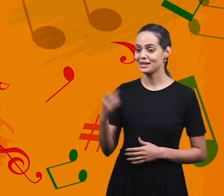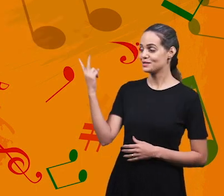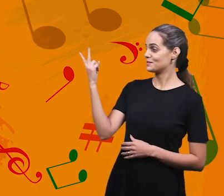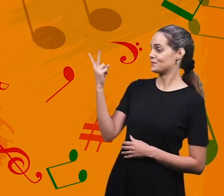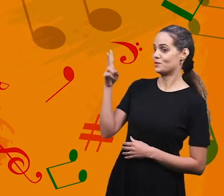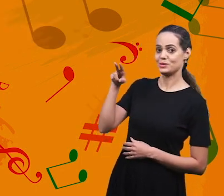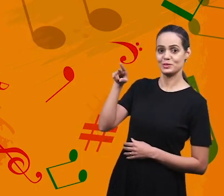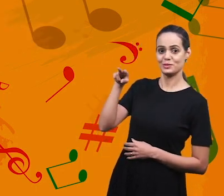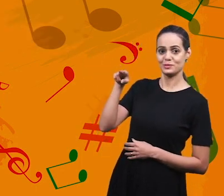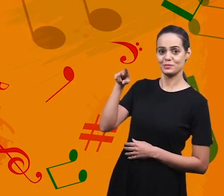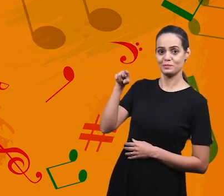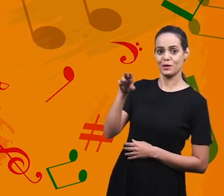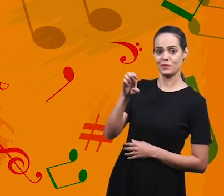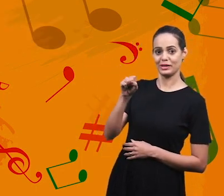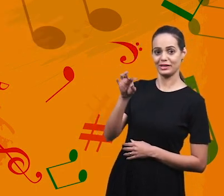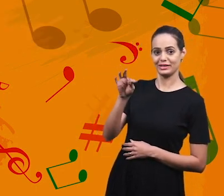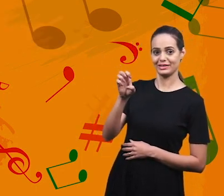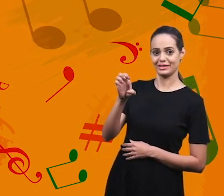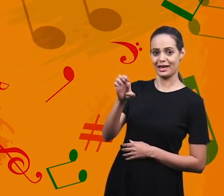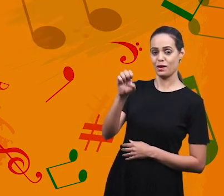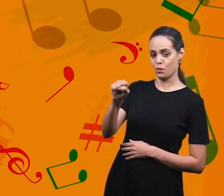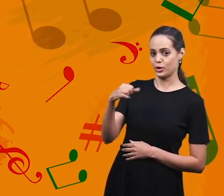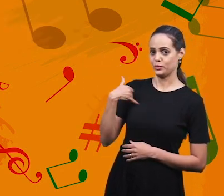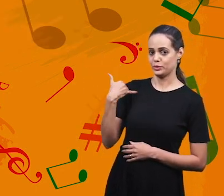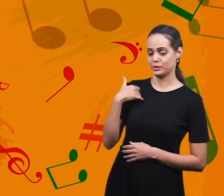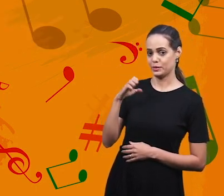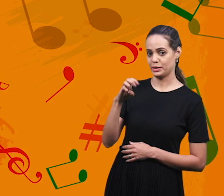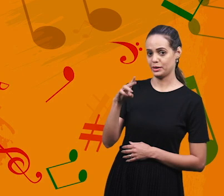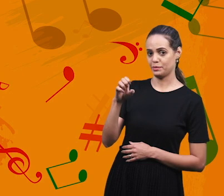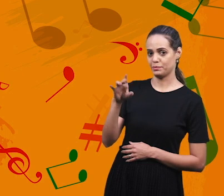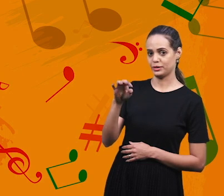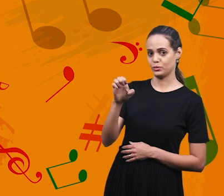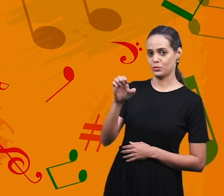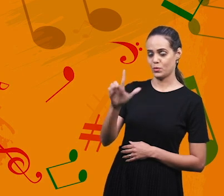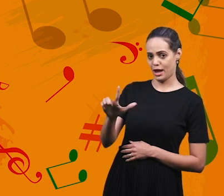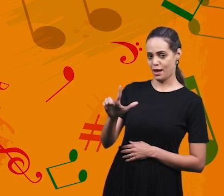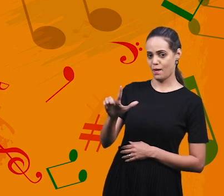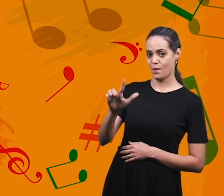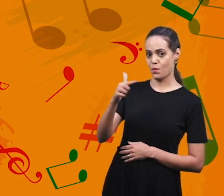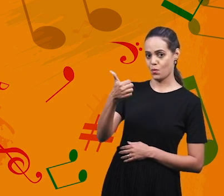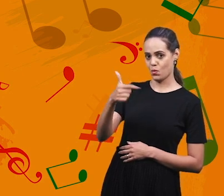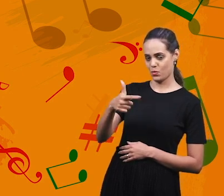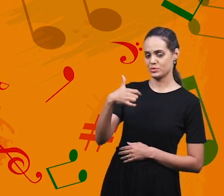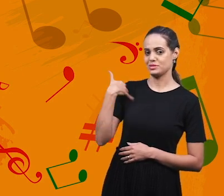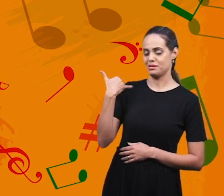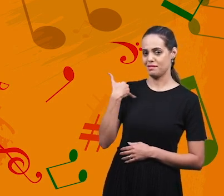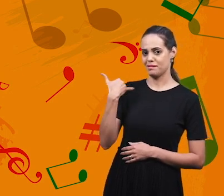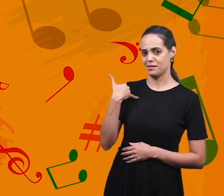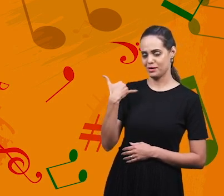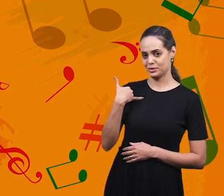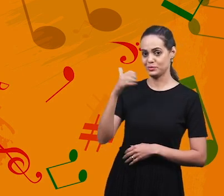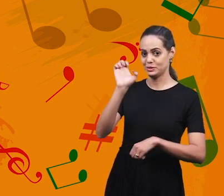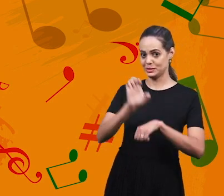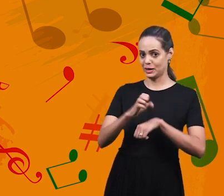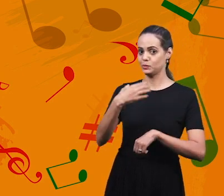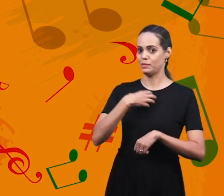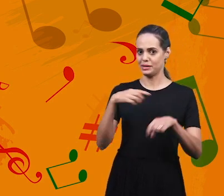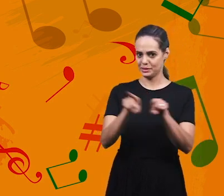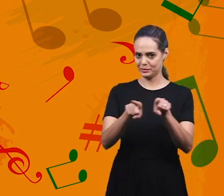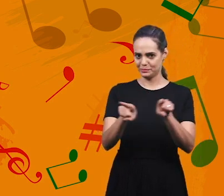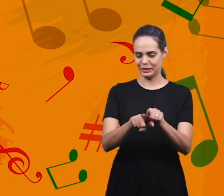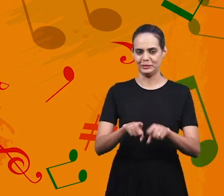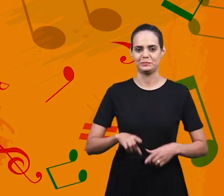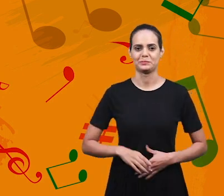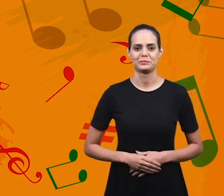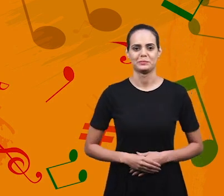Estes são os irmãos Esther. Voici les frères et sœurs Esther et Manuel, de 12 ans, 8 ans, Esther et